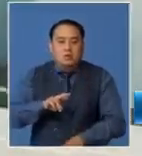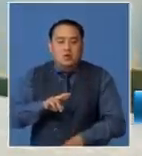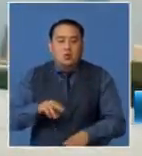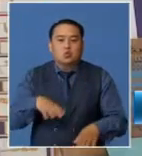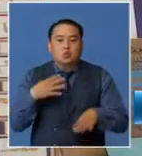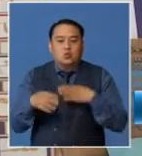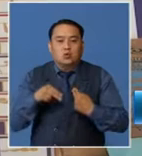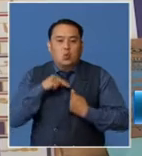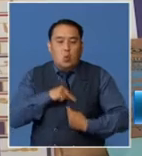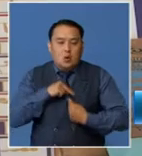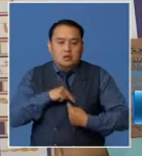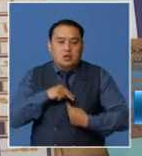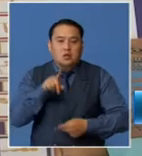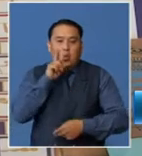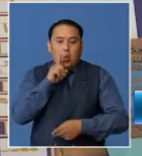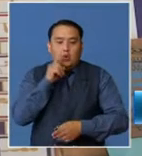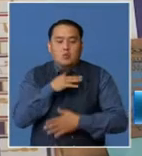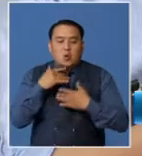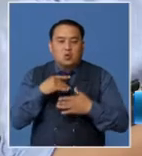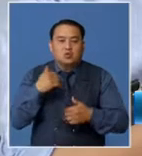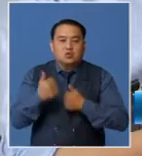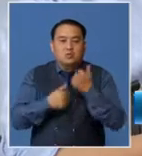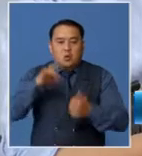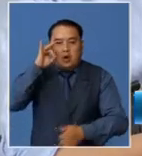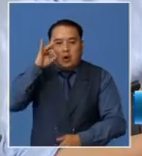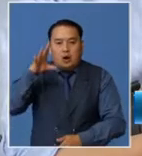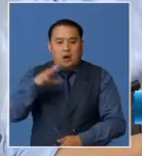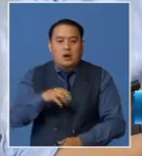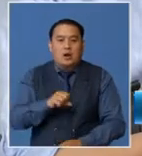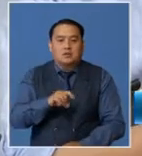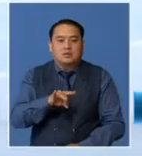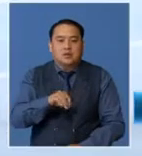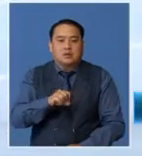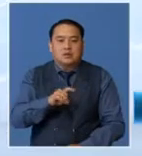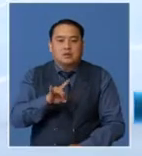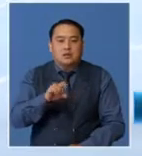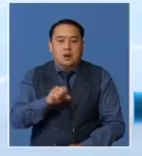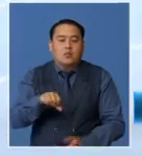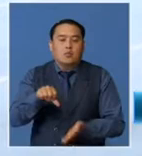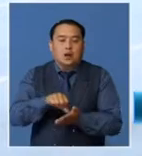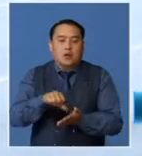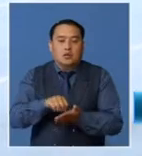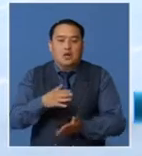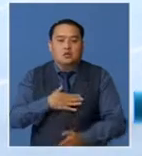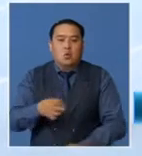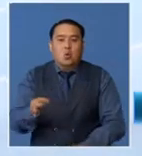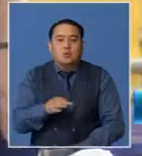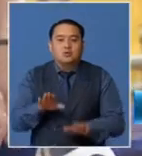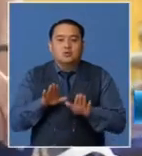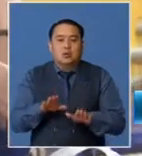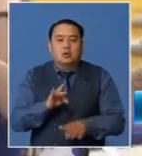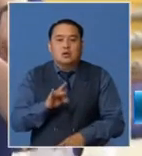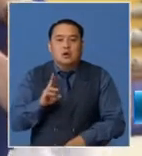упорства и трудолюбия для юных гимнасток служит многократная чемпионка страны Александра Шамитько. Она будет представлять нашу область не только